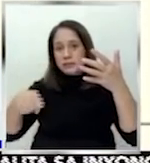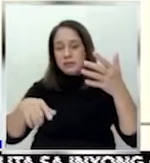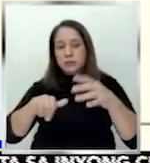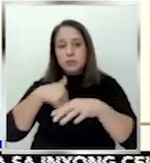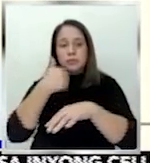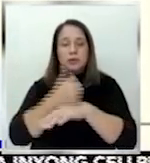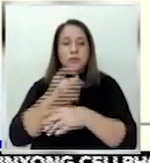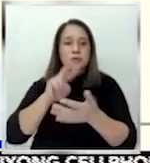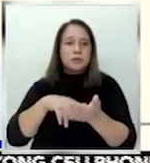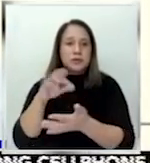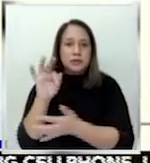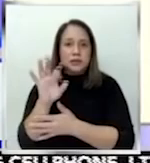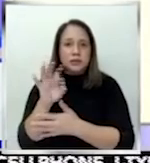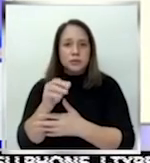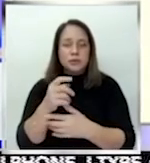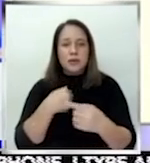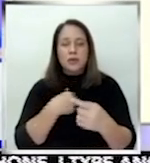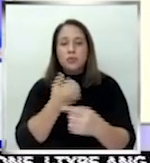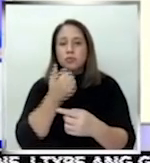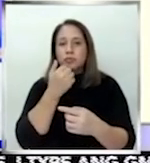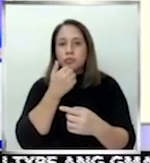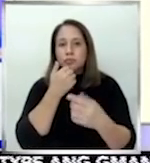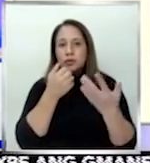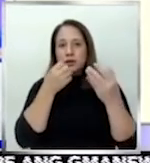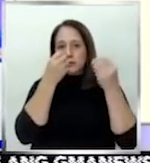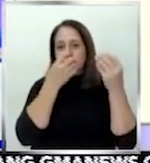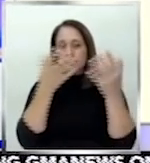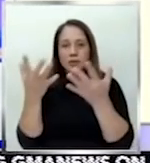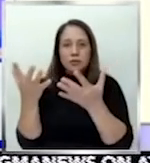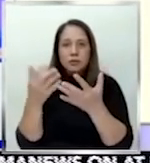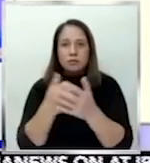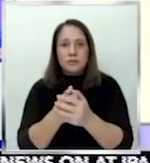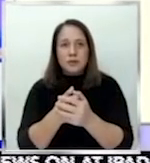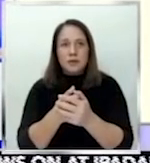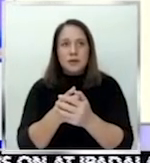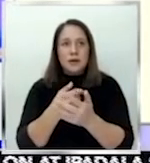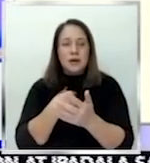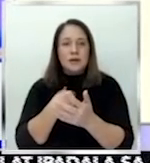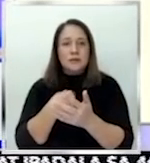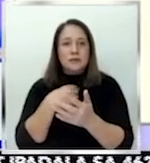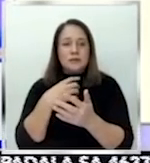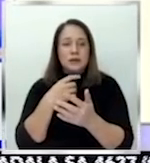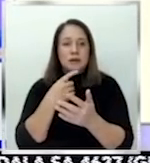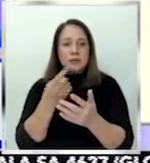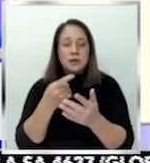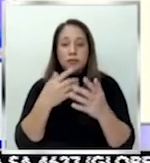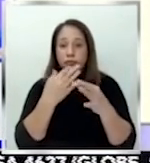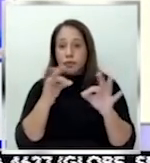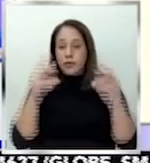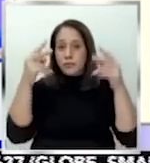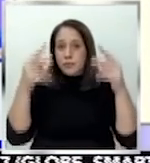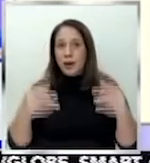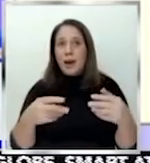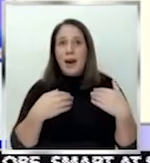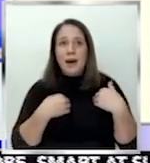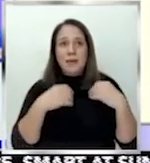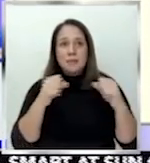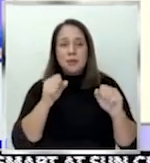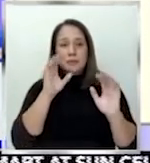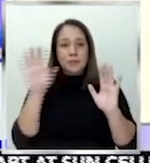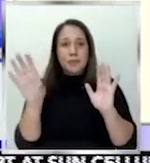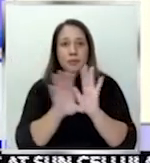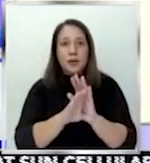para tapatan ang misinformation kaugnay sa eleksyon. Libre ang paggamit ng website at meron itong features kaya ng Botante Bible na